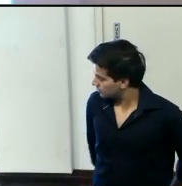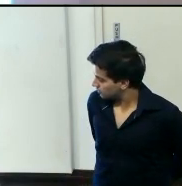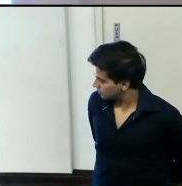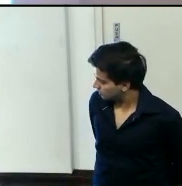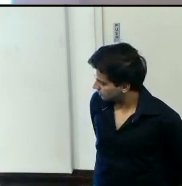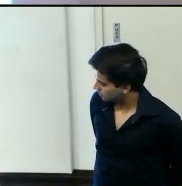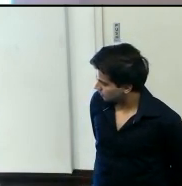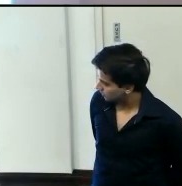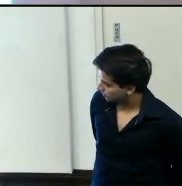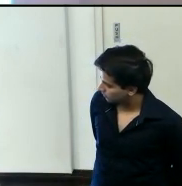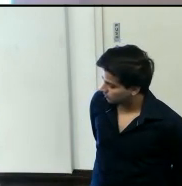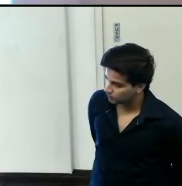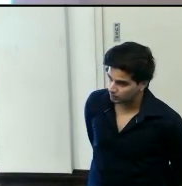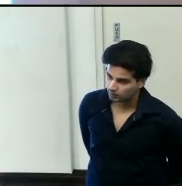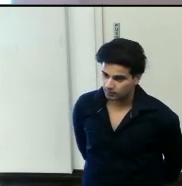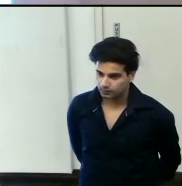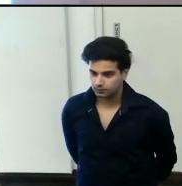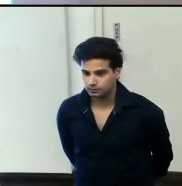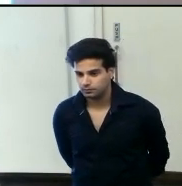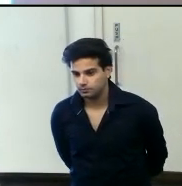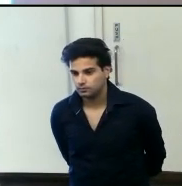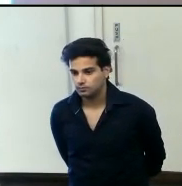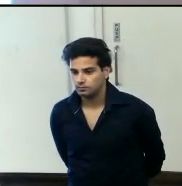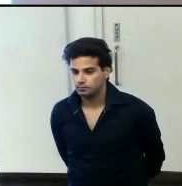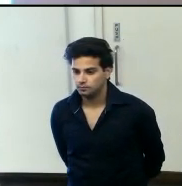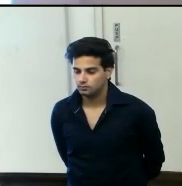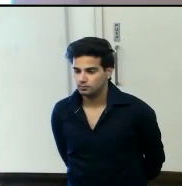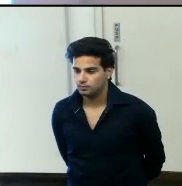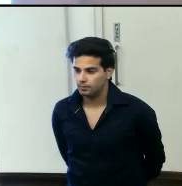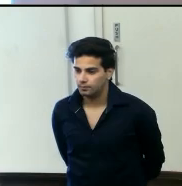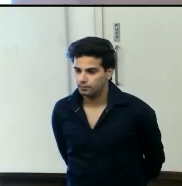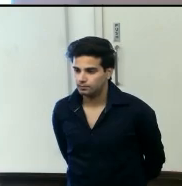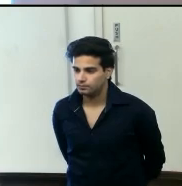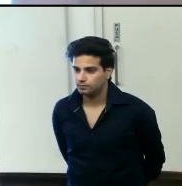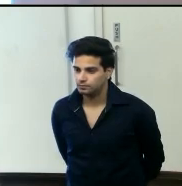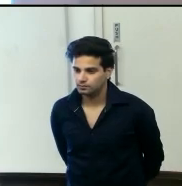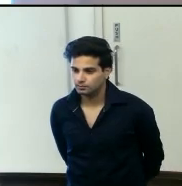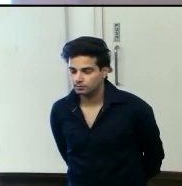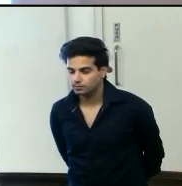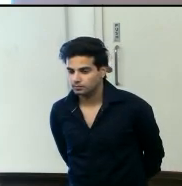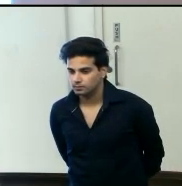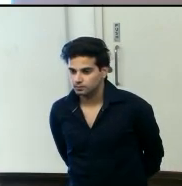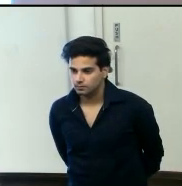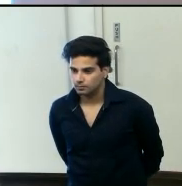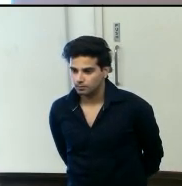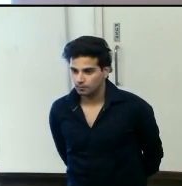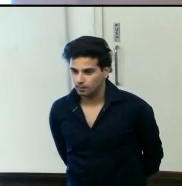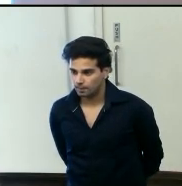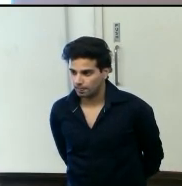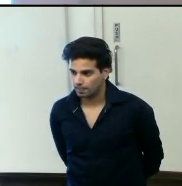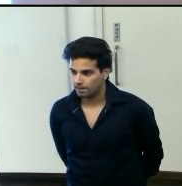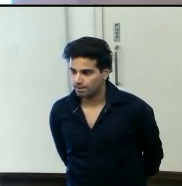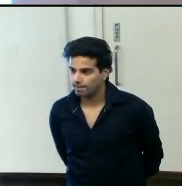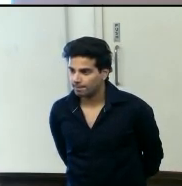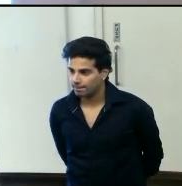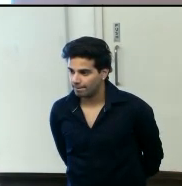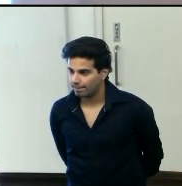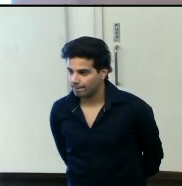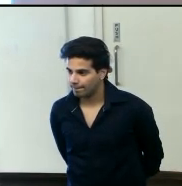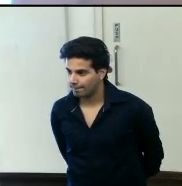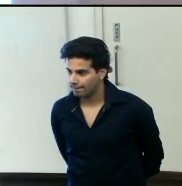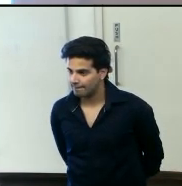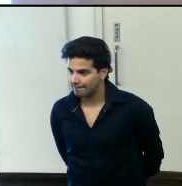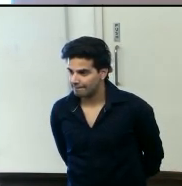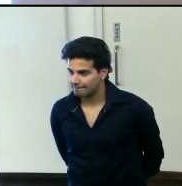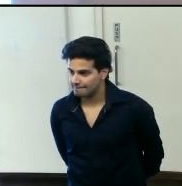ಅದು ನನ್ನ ಹೆಚ್ಚಿನ ಕೃತಿಗಳಲ್ಲಿ ಕಳೆದ ಸುಮಾರು 20 ವರ್ಷದಾಗಿರೋ ಕೃತಿನಲ್ಲಿ ಅದು ಬಹಳ ಮುಖ್ಯವಾದಂಥ ಒಂದು ಸ್ಟ್ರಾಟಜಿ ಅಂತ ಹೇಳ್ಬೋದು. ಅಂದರೆ